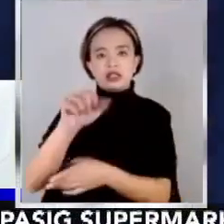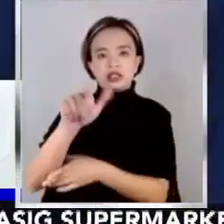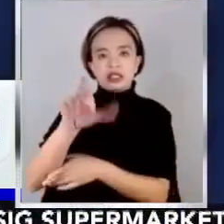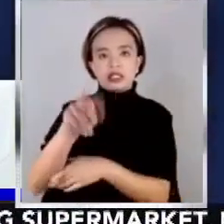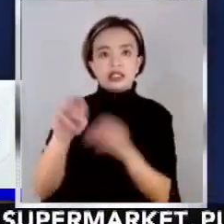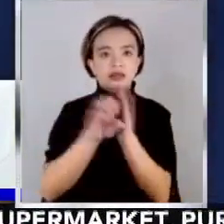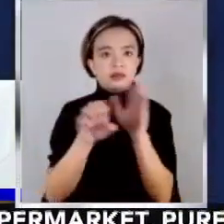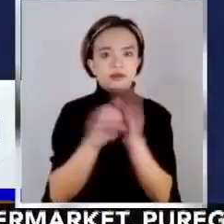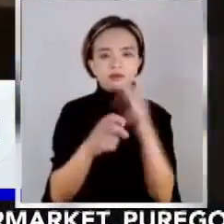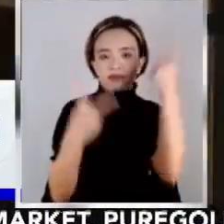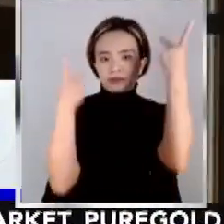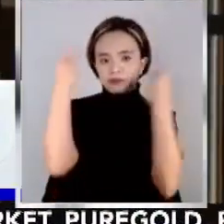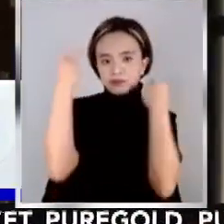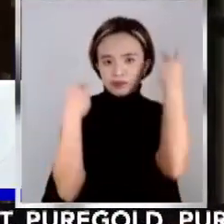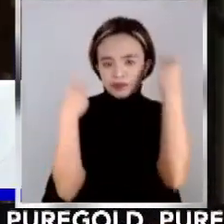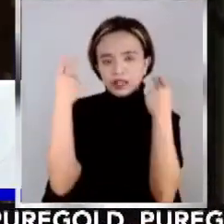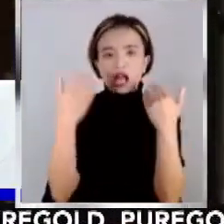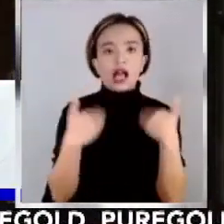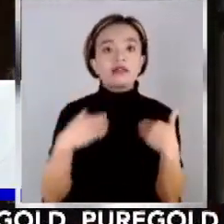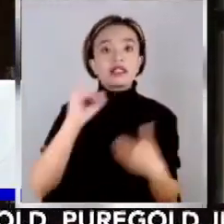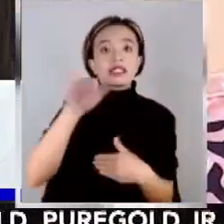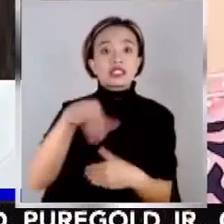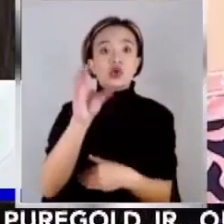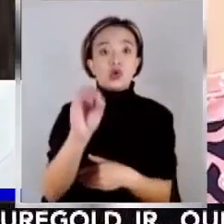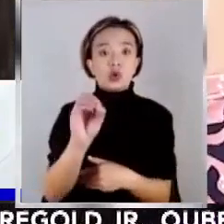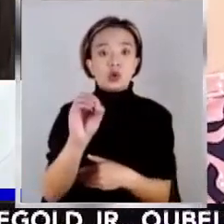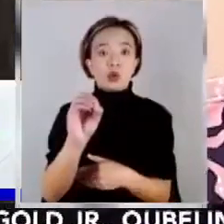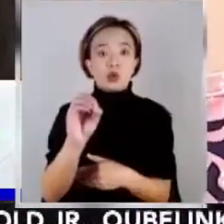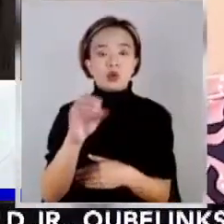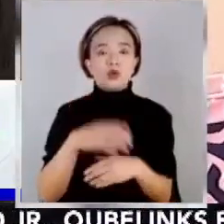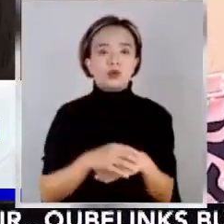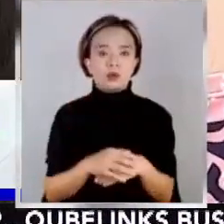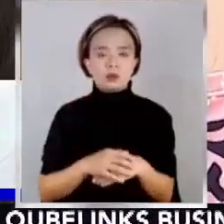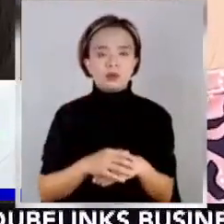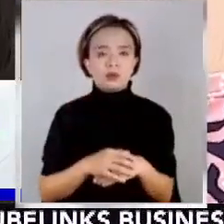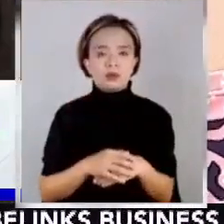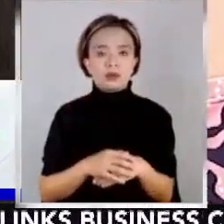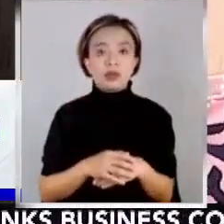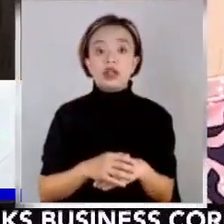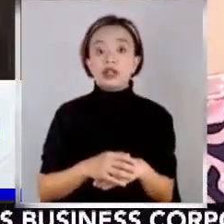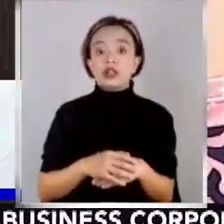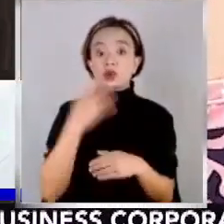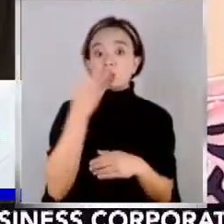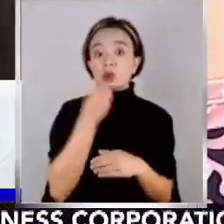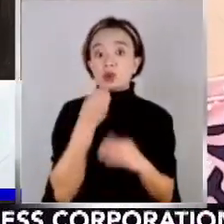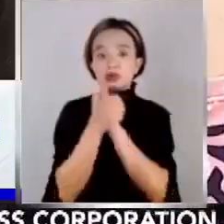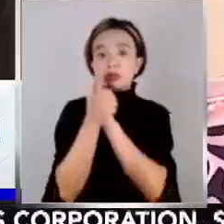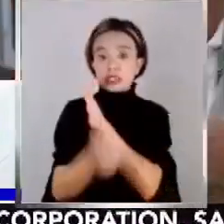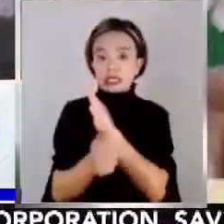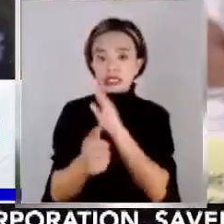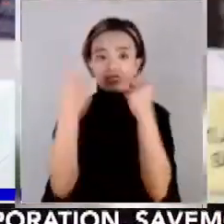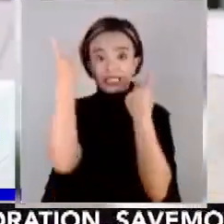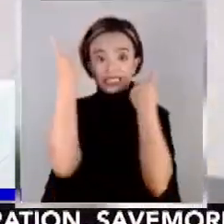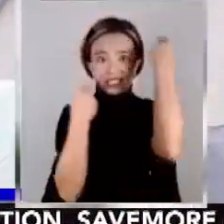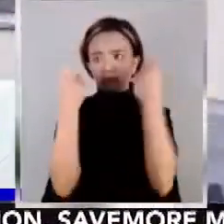May mga job order nga raw silang hindi mapunan. Ngayon po mga beauticians, marami pong salon sa Middle East.